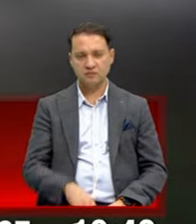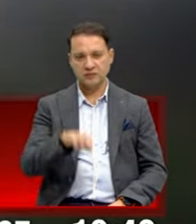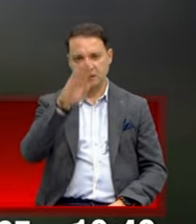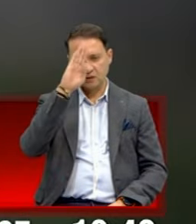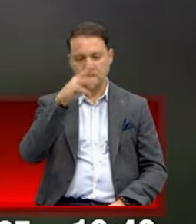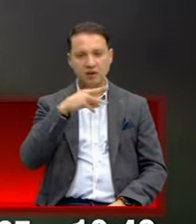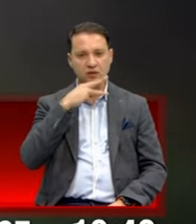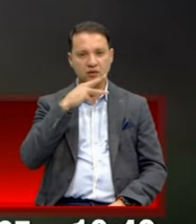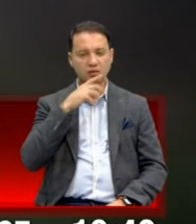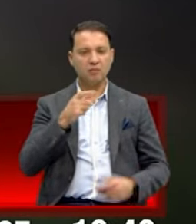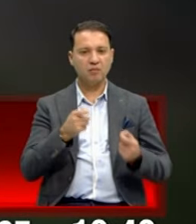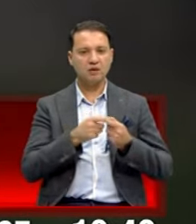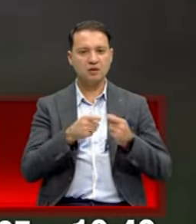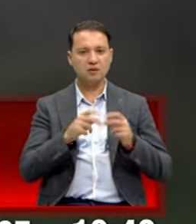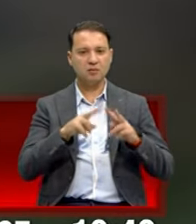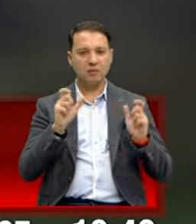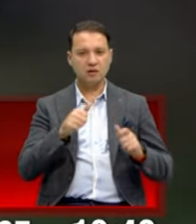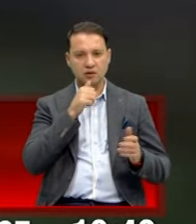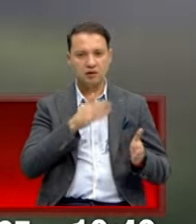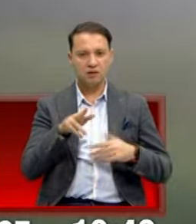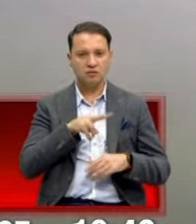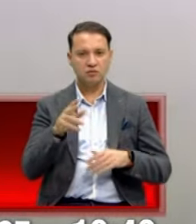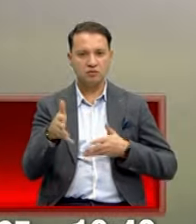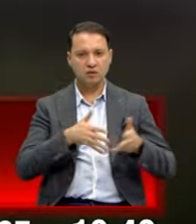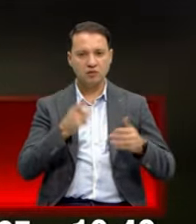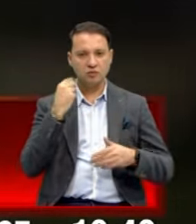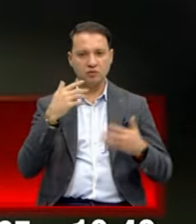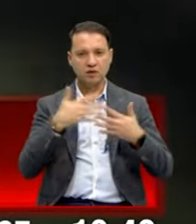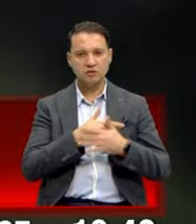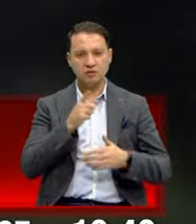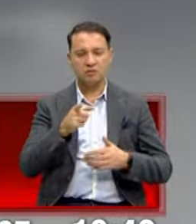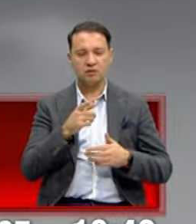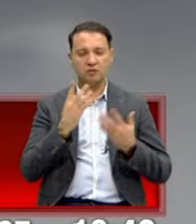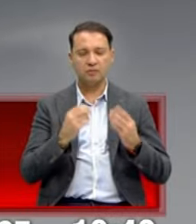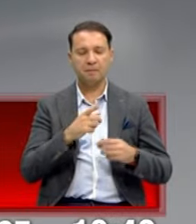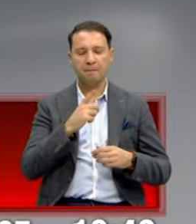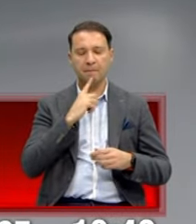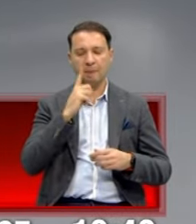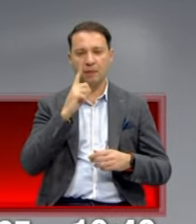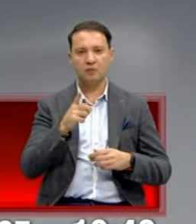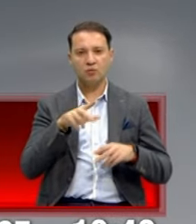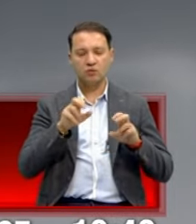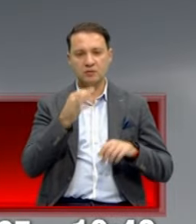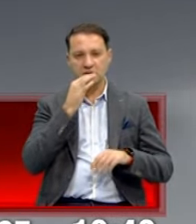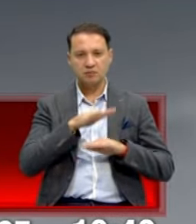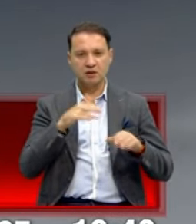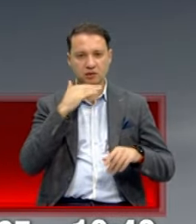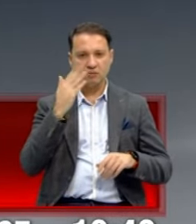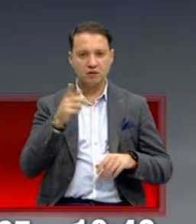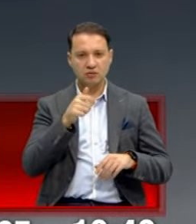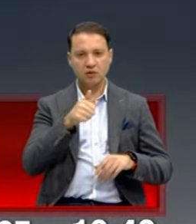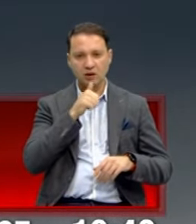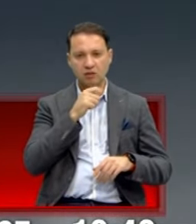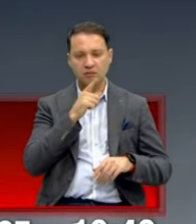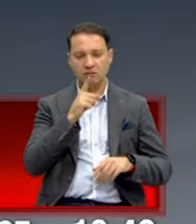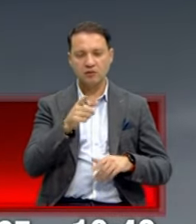İstanbul Esenyurt Battalgazi Mahallesi Dere Yolu Sokak'ta dün akşamüstü sıralarıydı. İddiaya göre oturma izni biten yabancı uyruklu bu